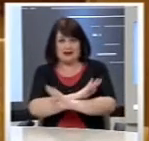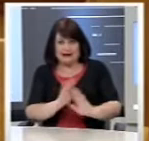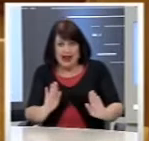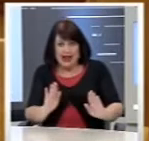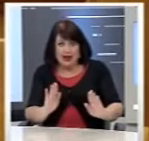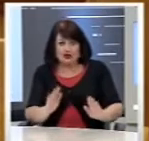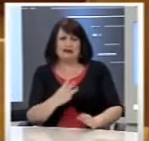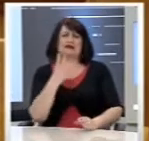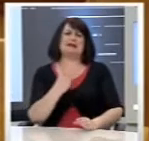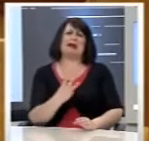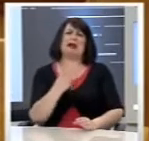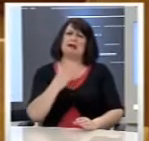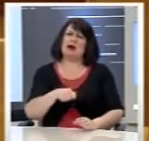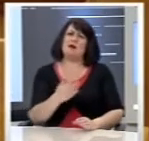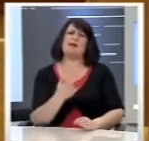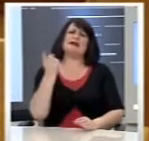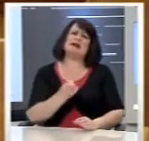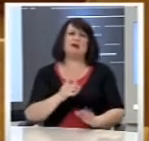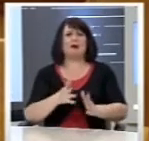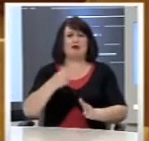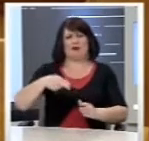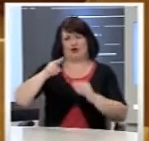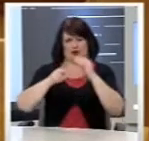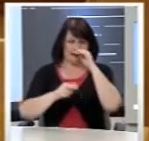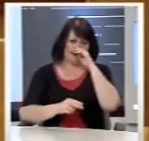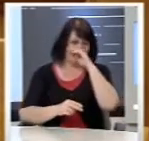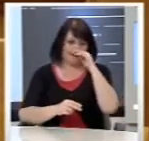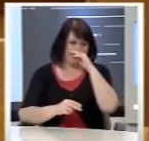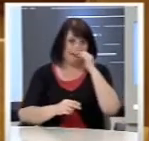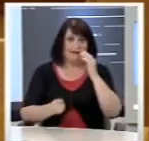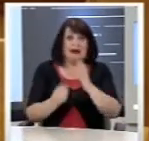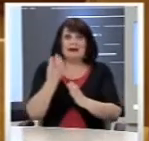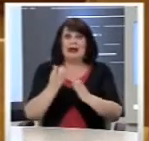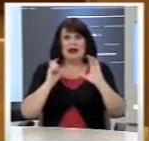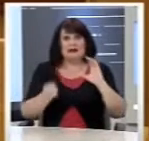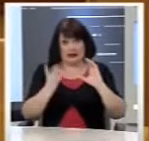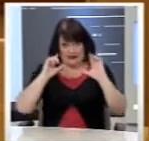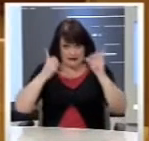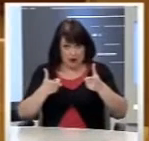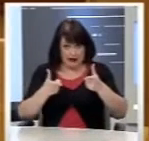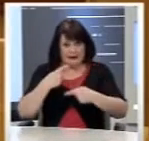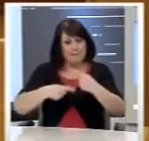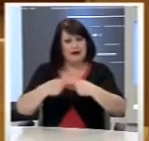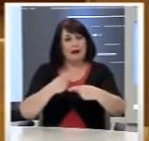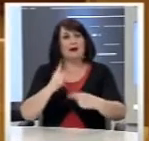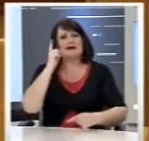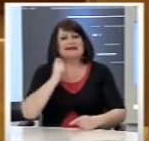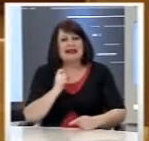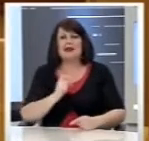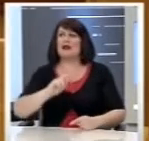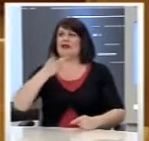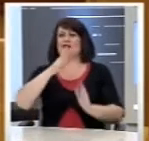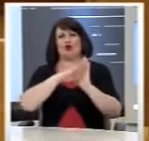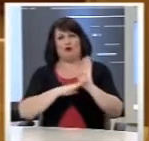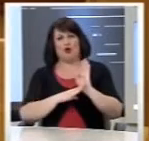του 3,5%. Η εμπειρία της Νέας Δημοκρατίας, η εμπειρία της αξιωματικής αντιπολίτευσης από το δεύτερο